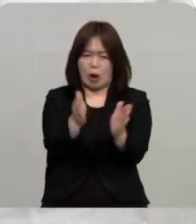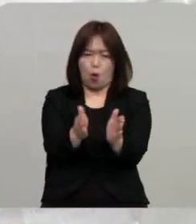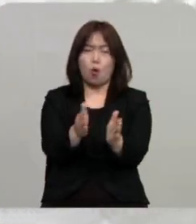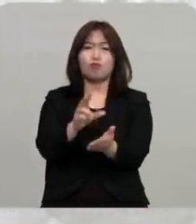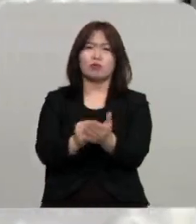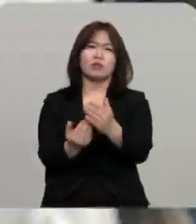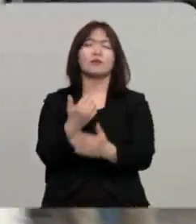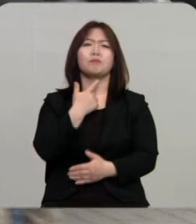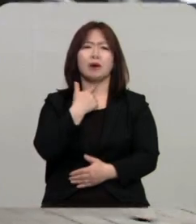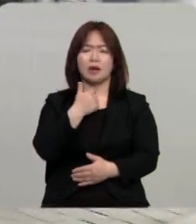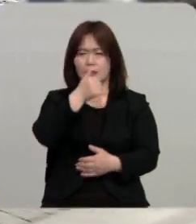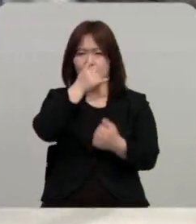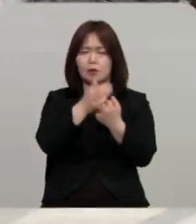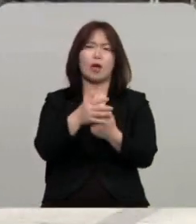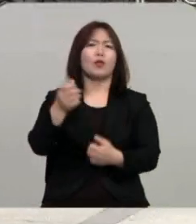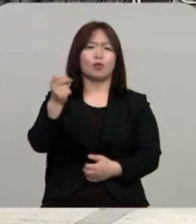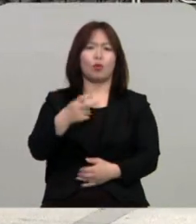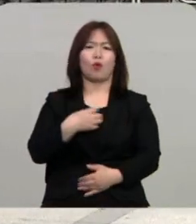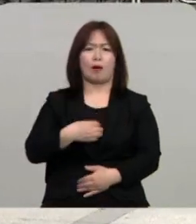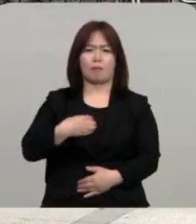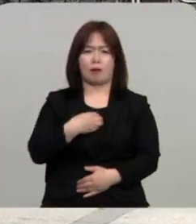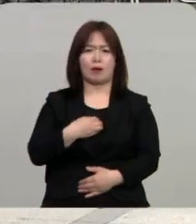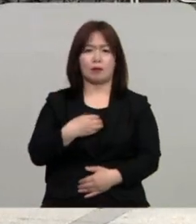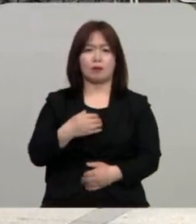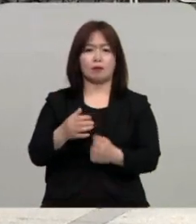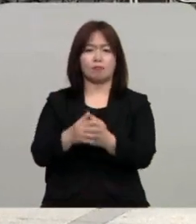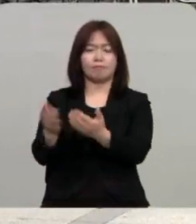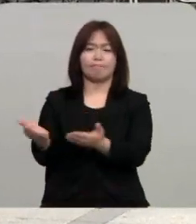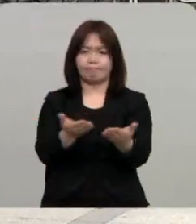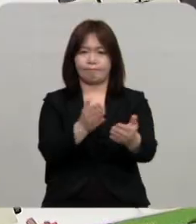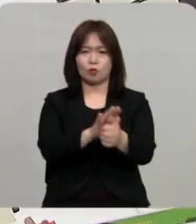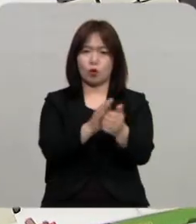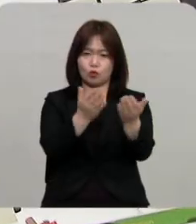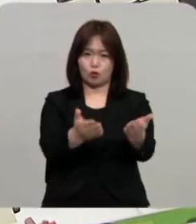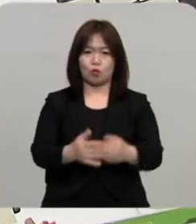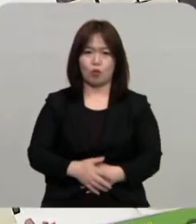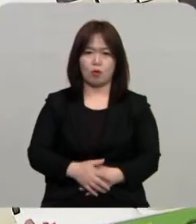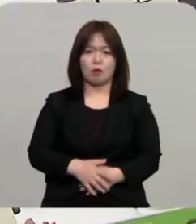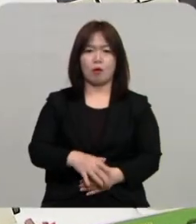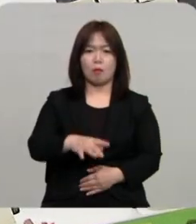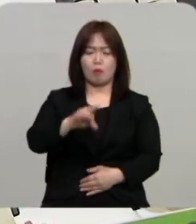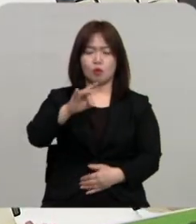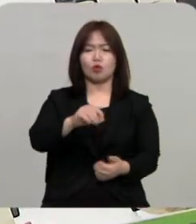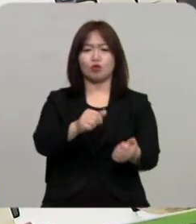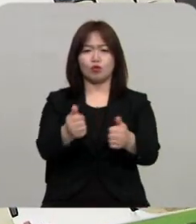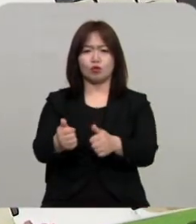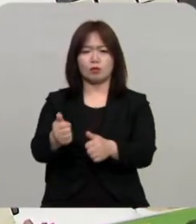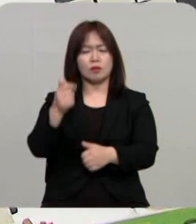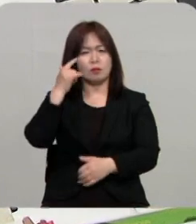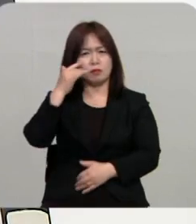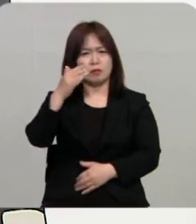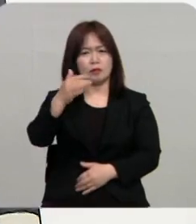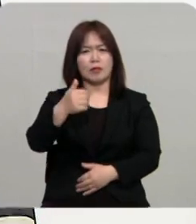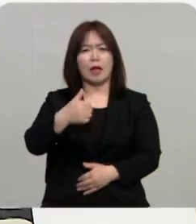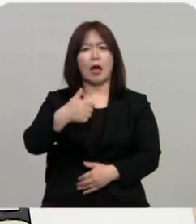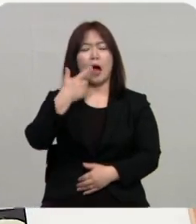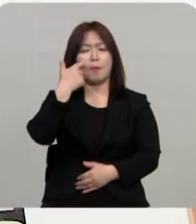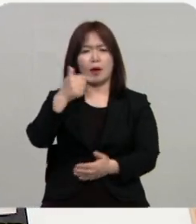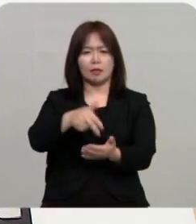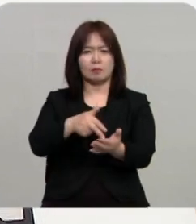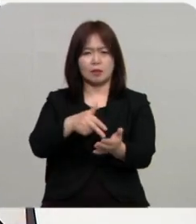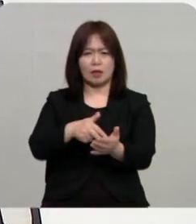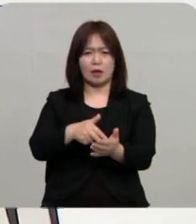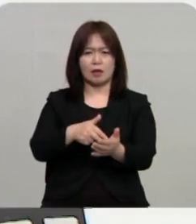세월호 지킴이들은 유가족을 위해 기꺼이 자리를 내어줬고 먼저 보낸 자식이 그리운 아버지는 잃지 못할